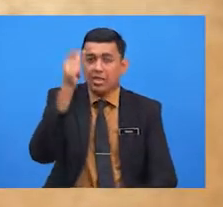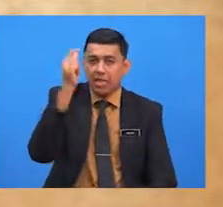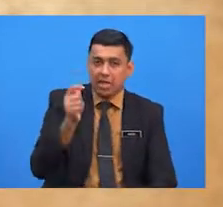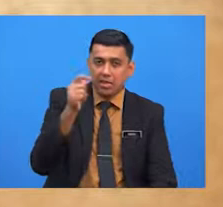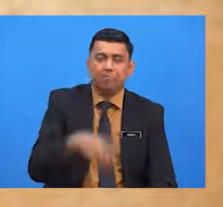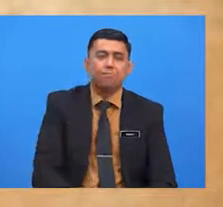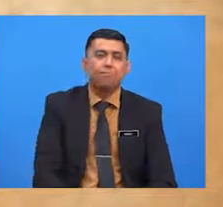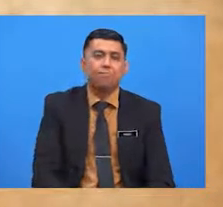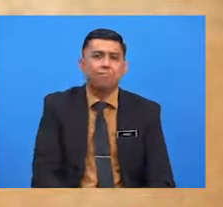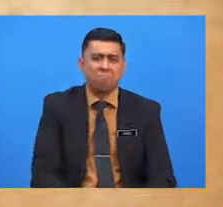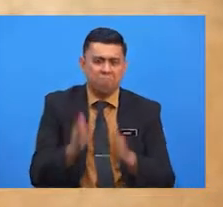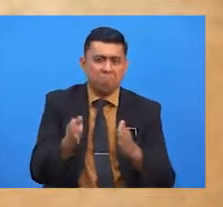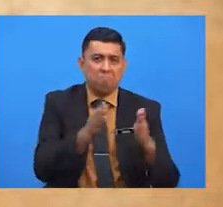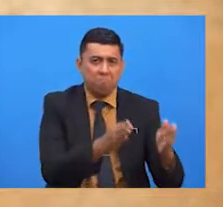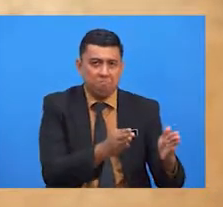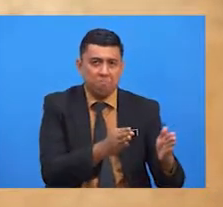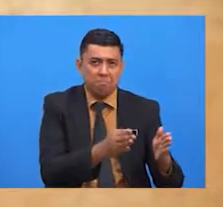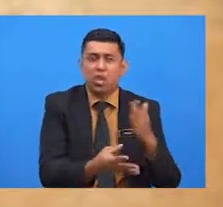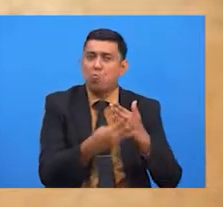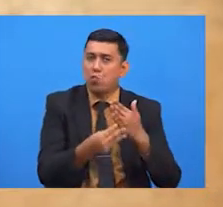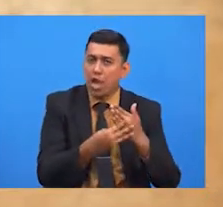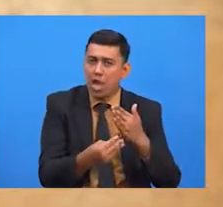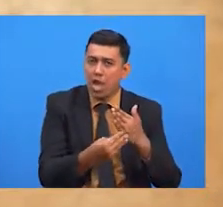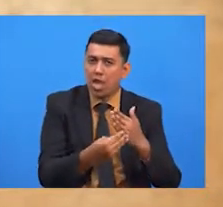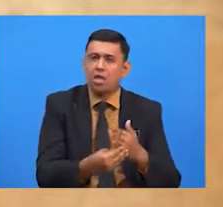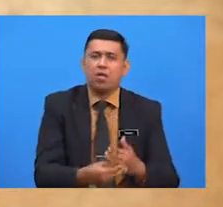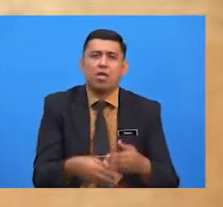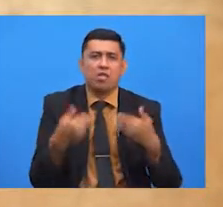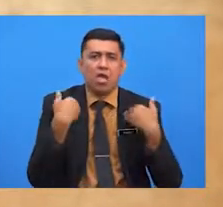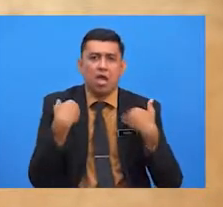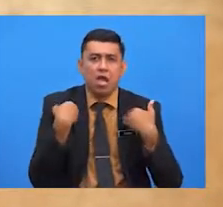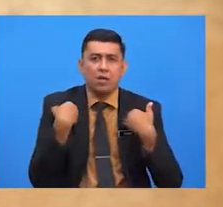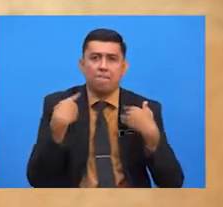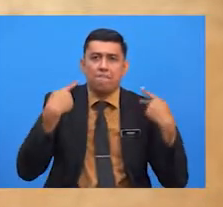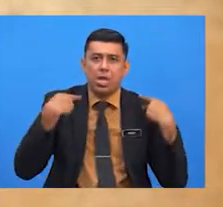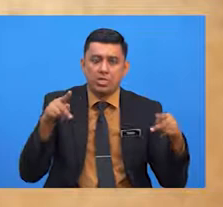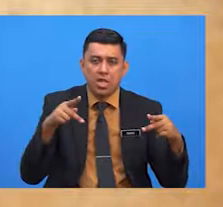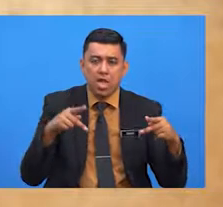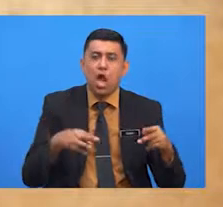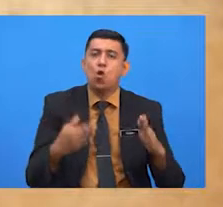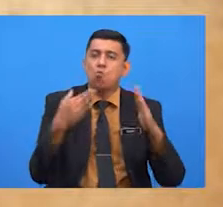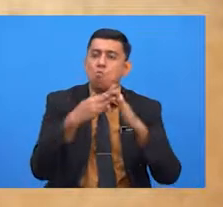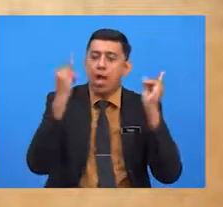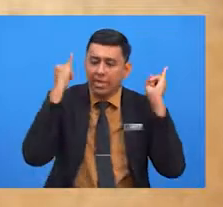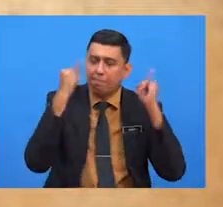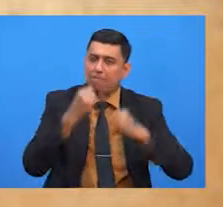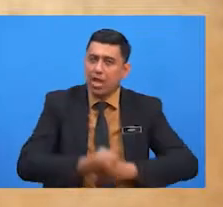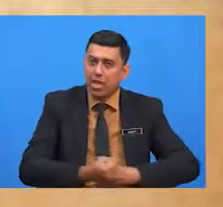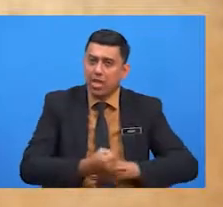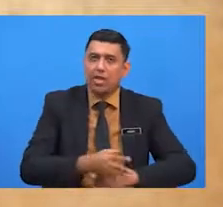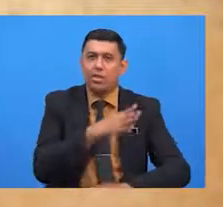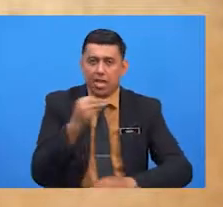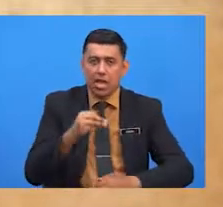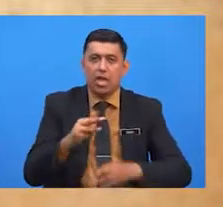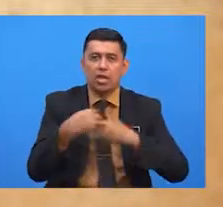prasarana yang teratur dan sistematik seperti pasar, rumah ibadat dan